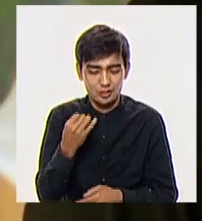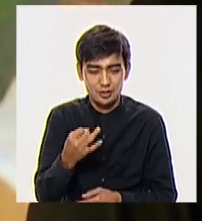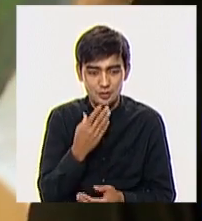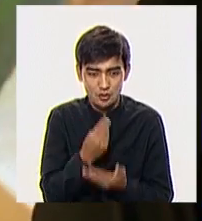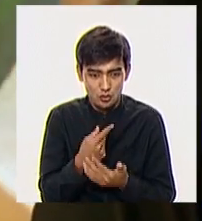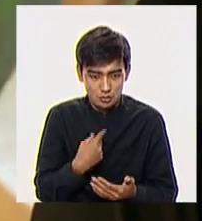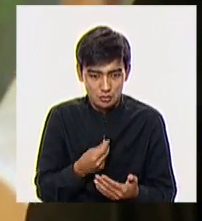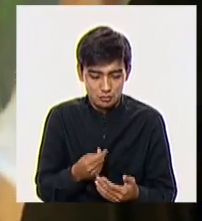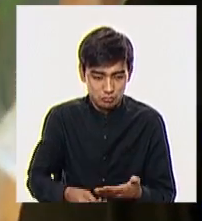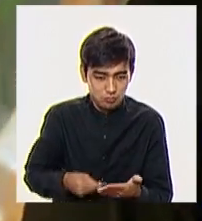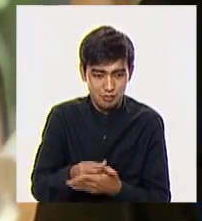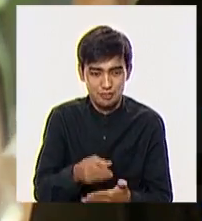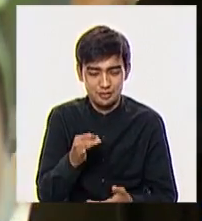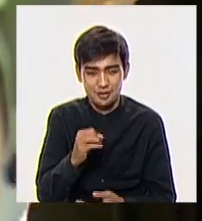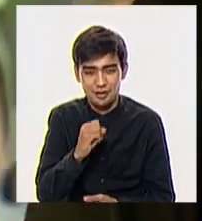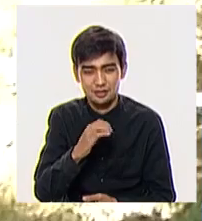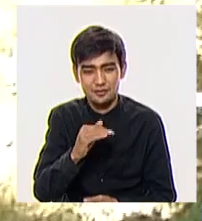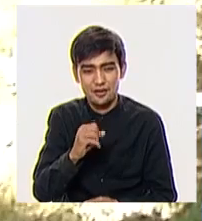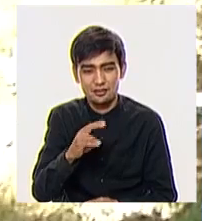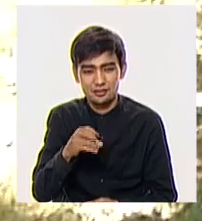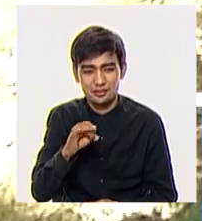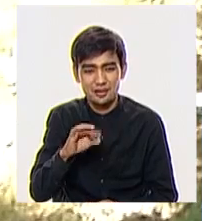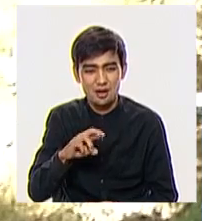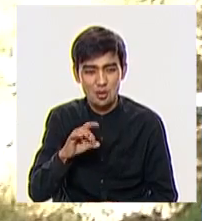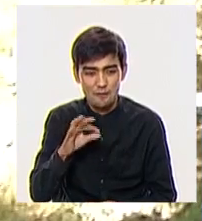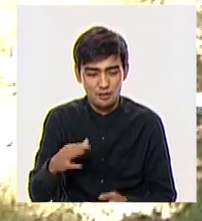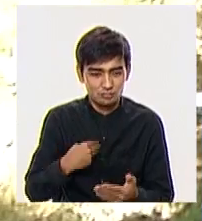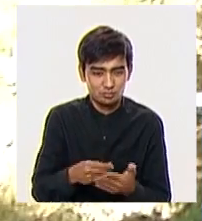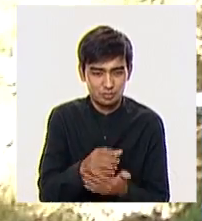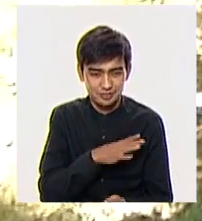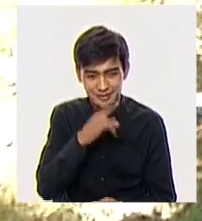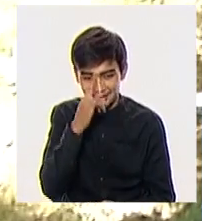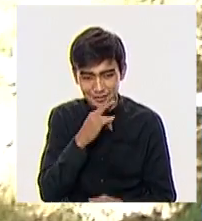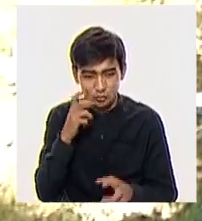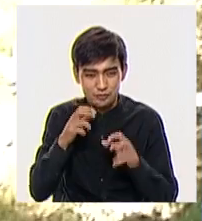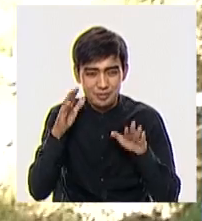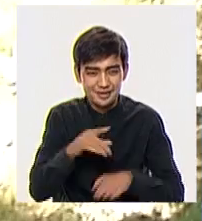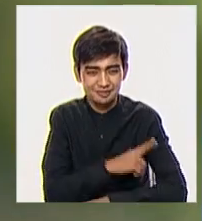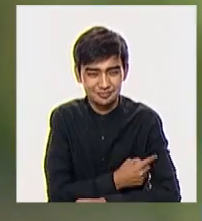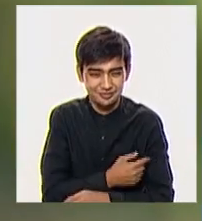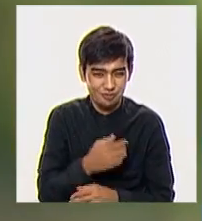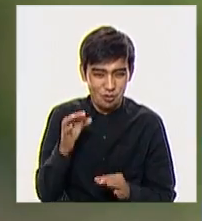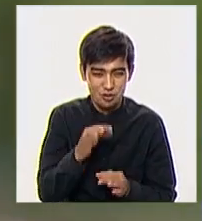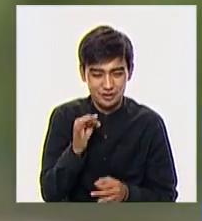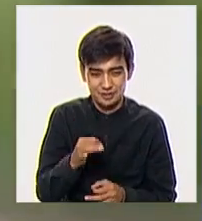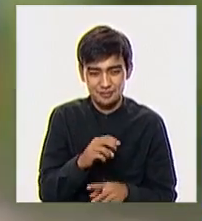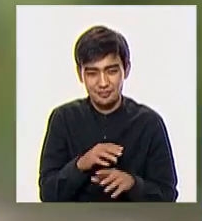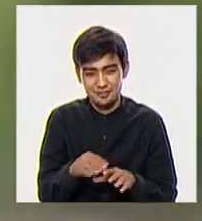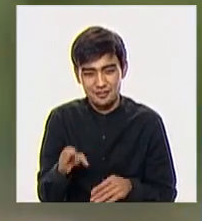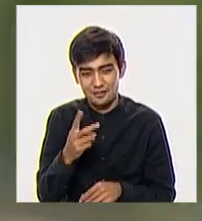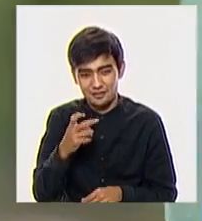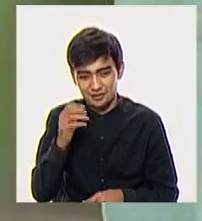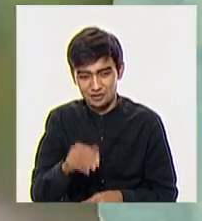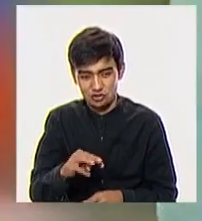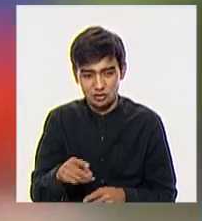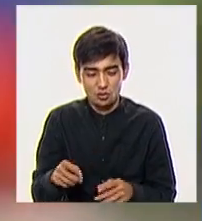Өзіміздің қалтамыздан шығарып, соны асфендиярыққа төледік. Студенттер Қазақ медициналық үздіксіз білім беру университеті әр білімгерге кемінде 200 мың